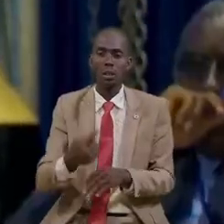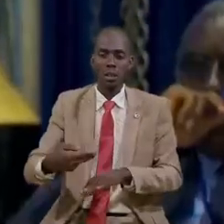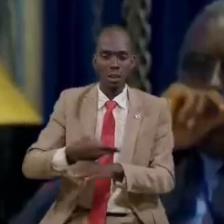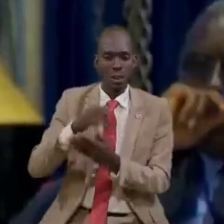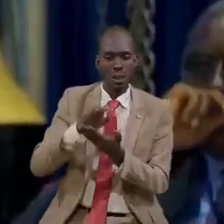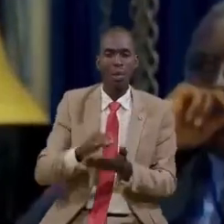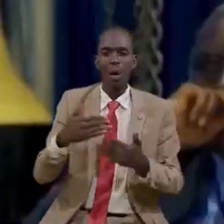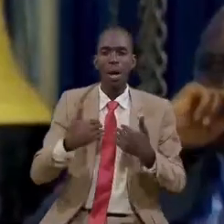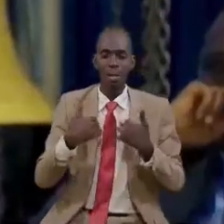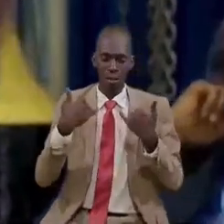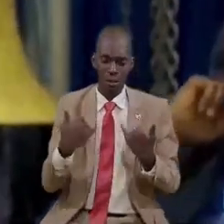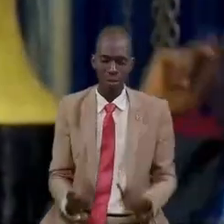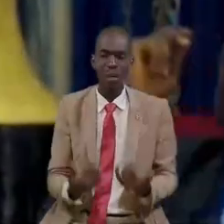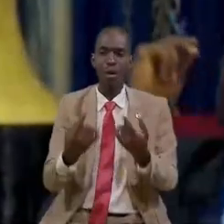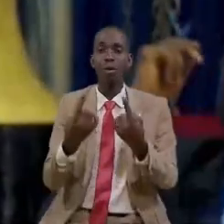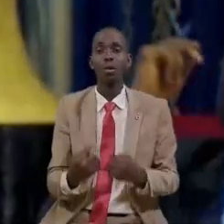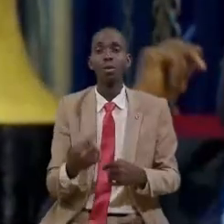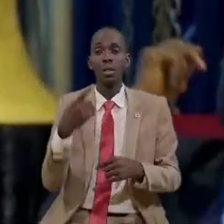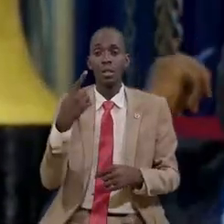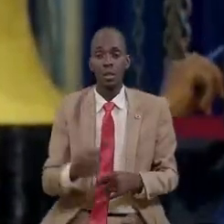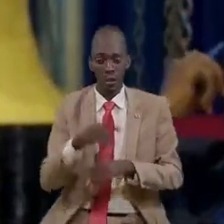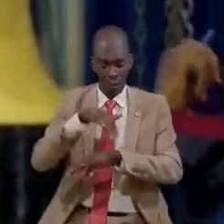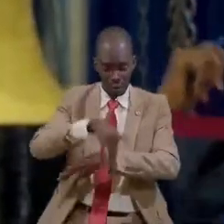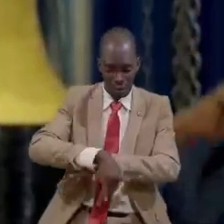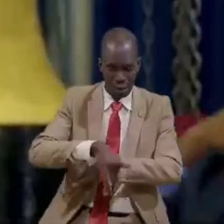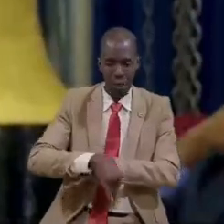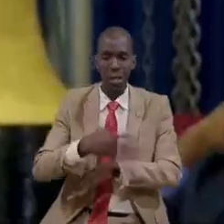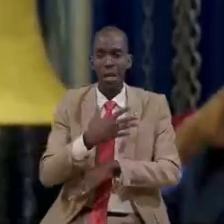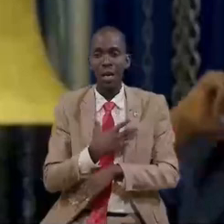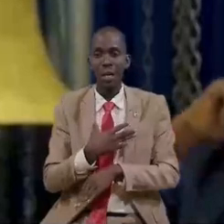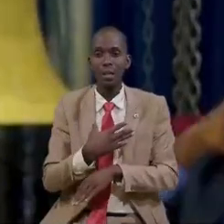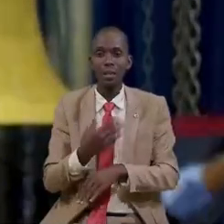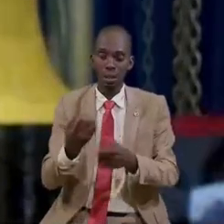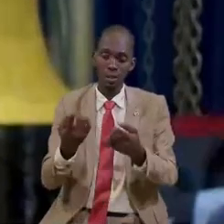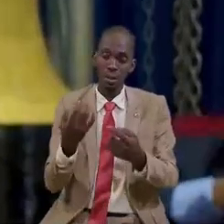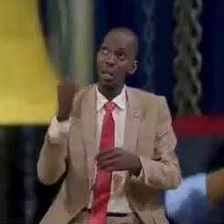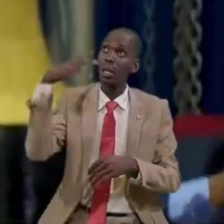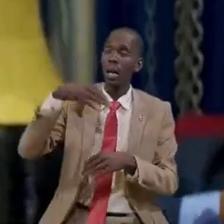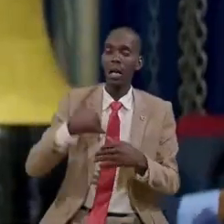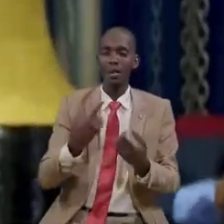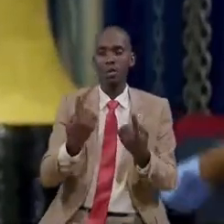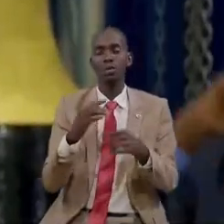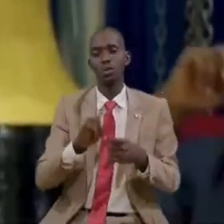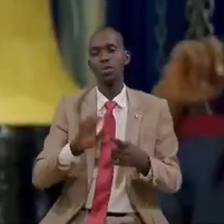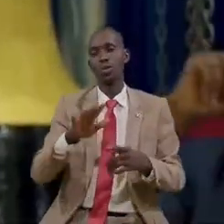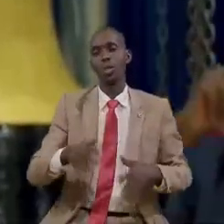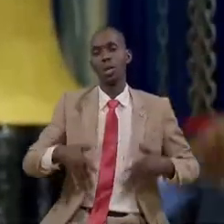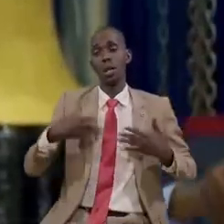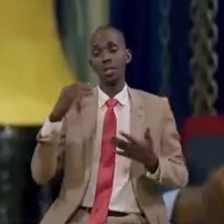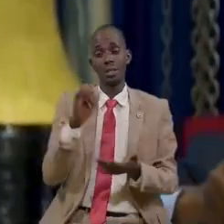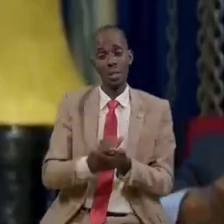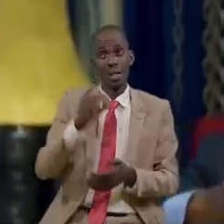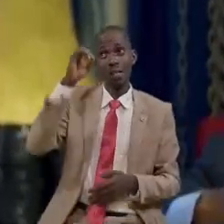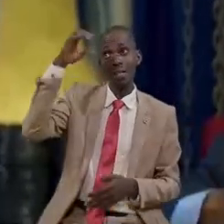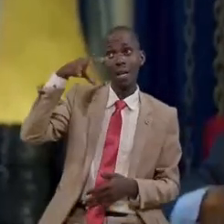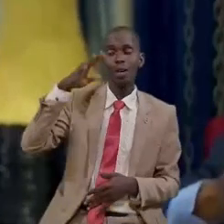maintenant venue, la lumière est maintenant venue dans ma vie. Et cette lumière va resplendir dans